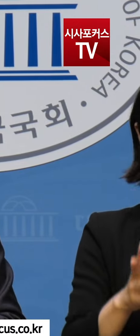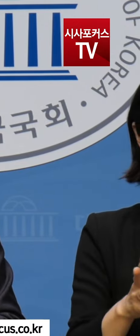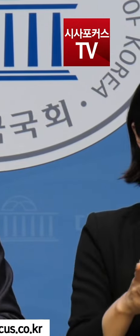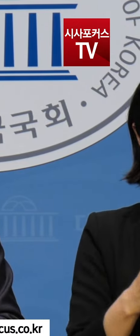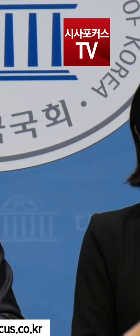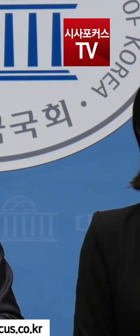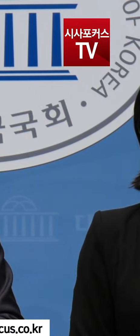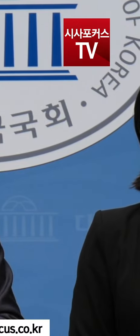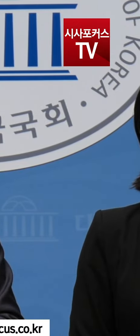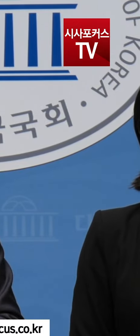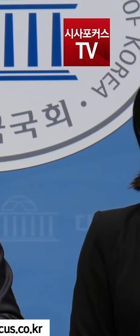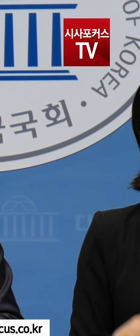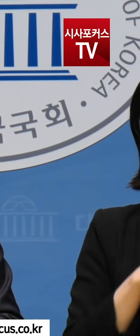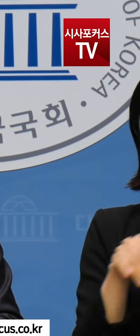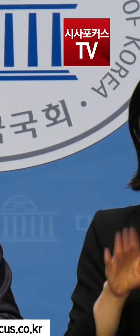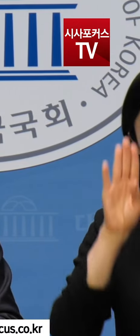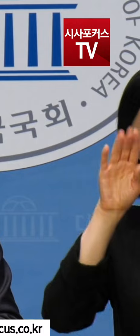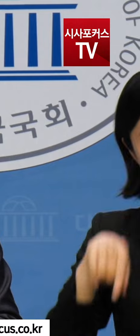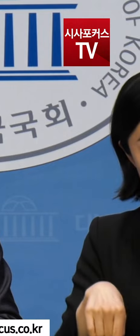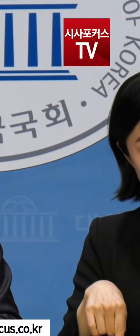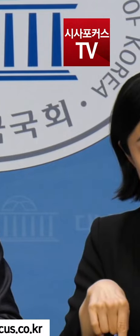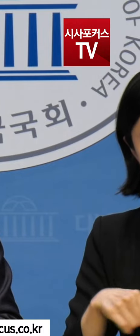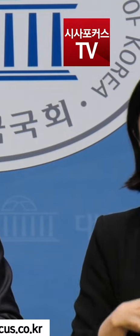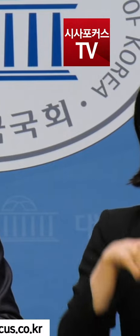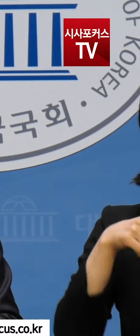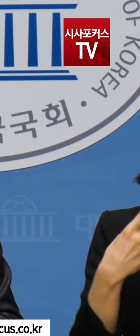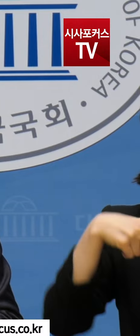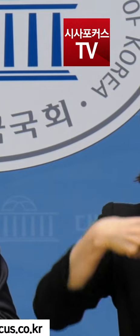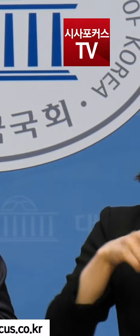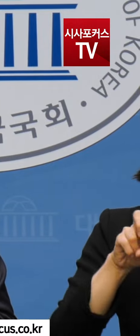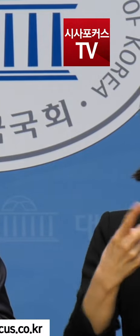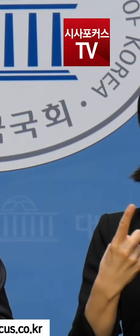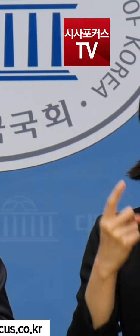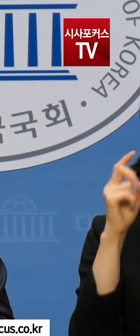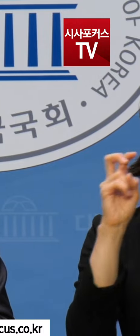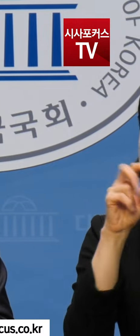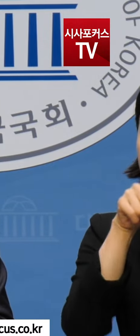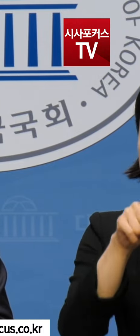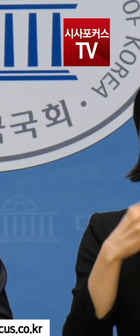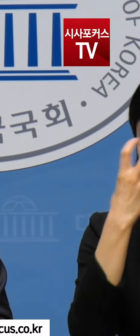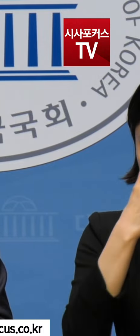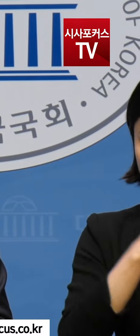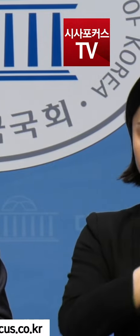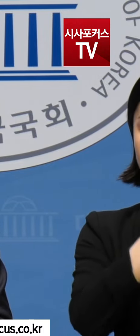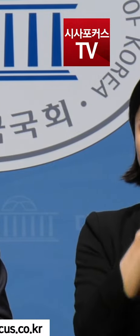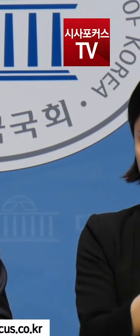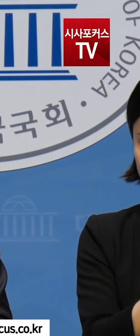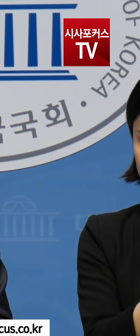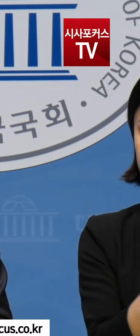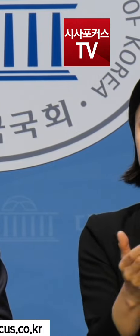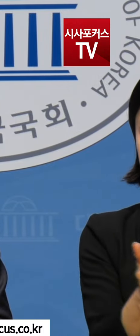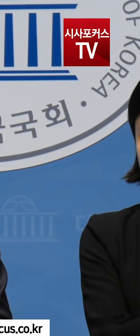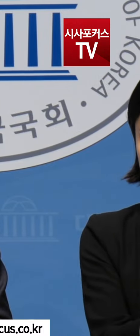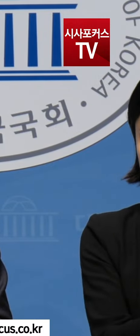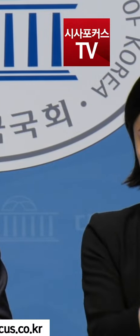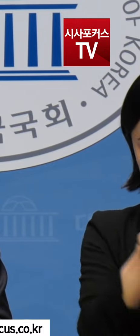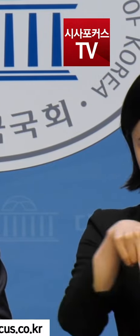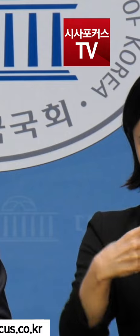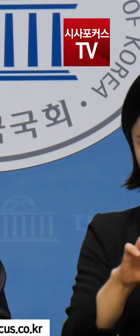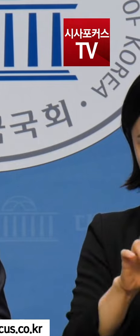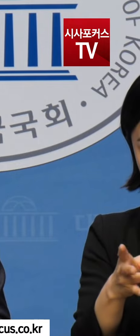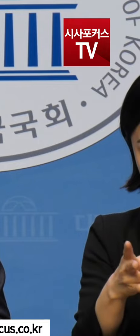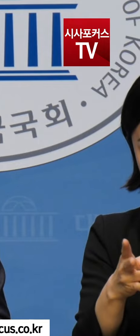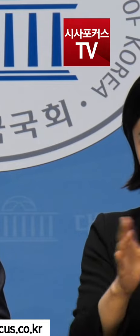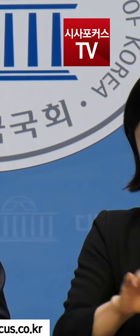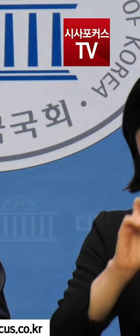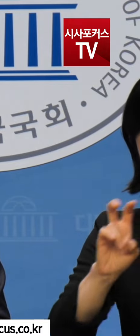환경부는 자원순환 보증금센터, 일명 코스모에게 관련 업무를 맡겼고 코스모는 다시 조폐공사에게 고유번호를